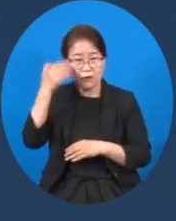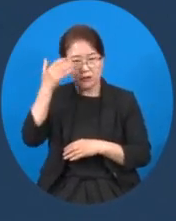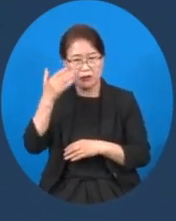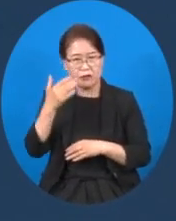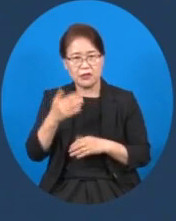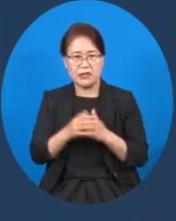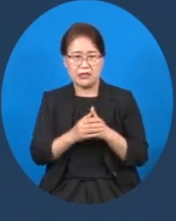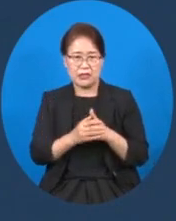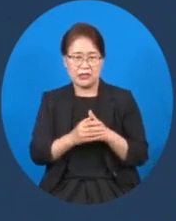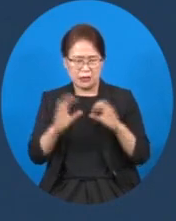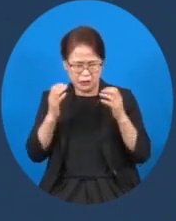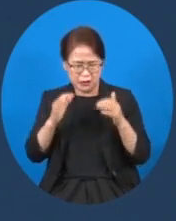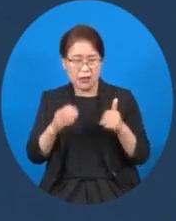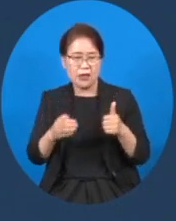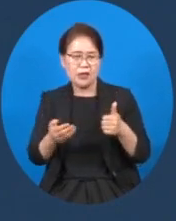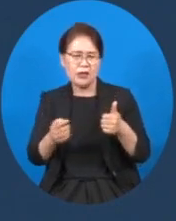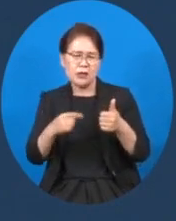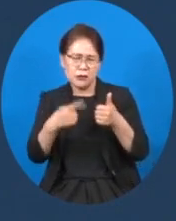조기 교육을 하지 않아서 그래요.